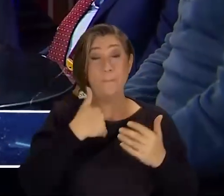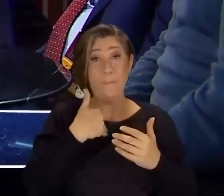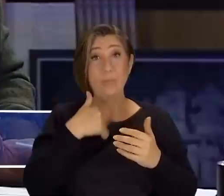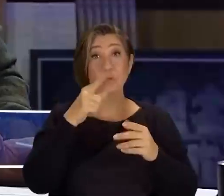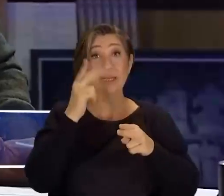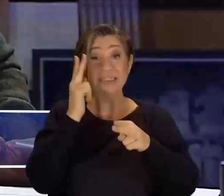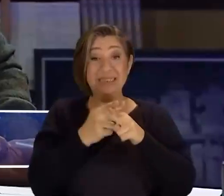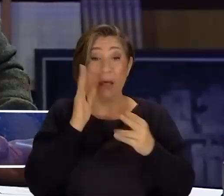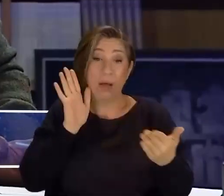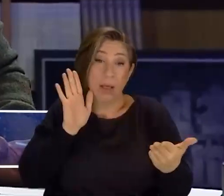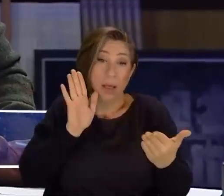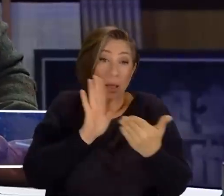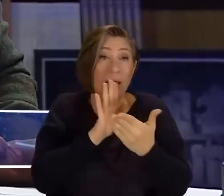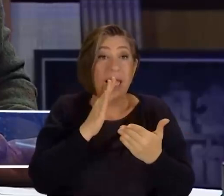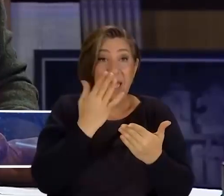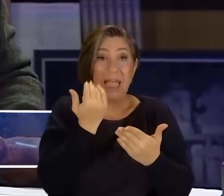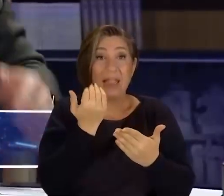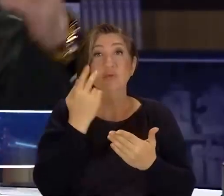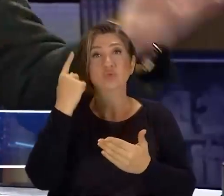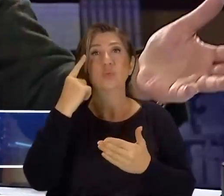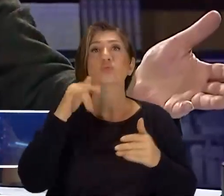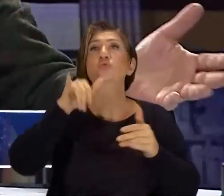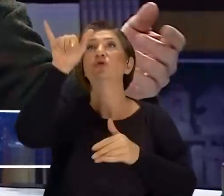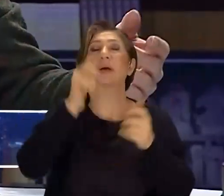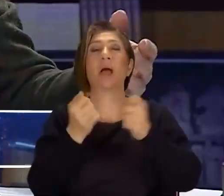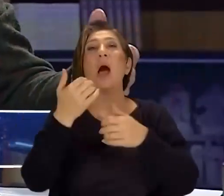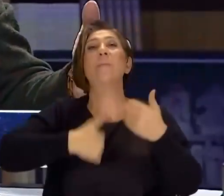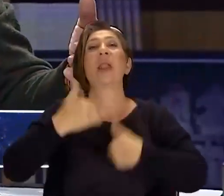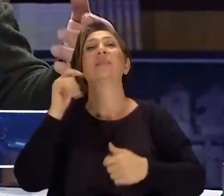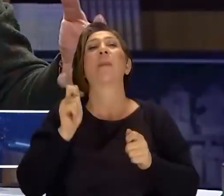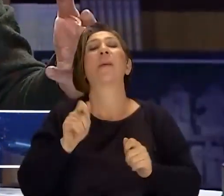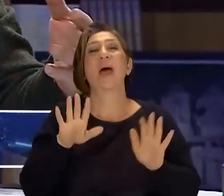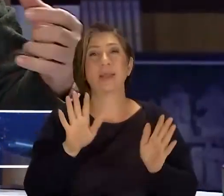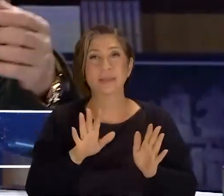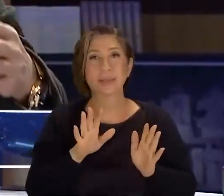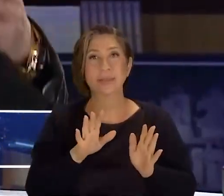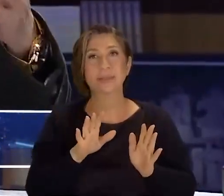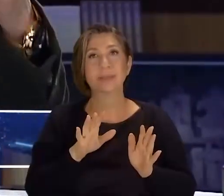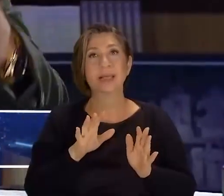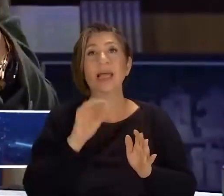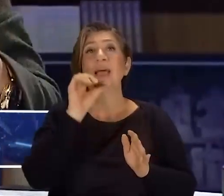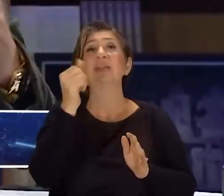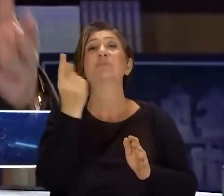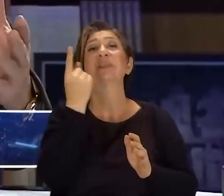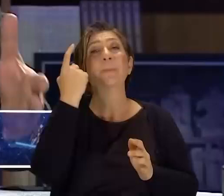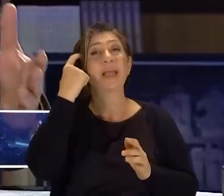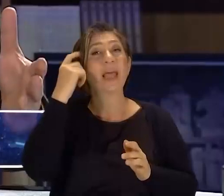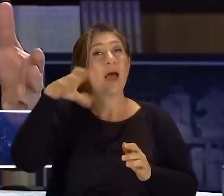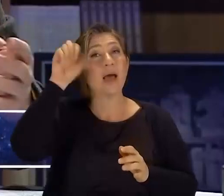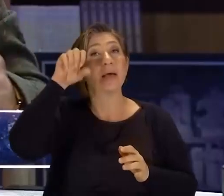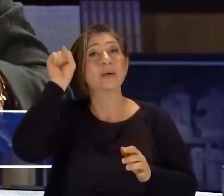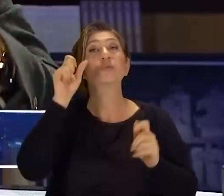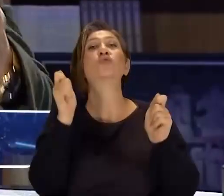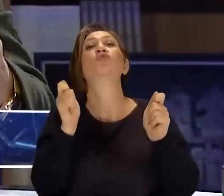ben buna hızla yaklaştığımızı düşünüyorum yani uçak kullanamayan ameliyat yapamayan Ondan sonra hiçbir bilgiyi